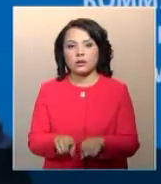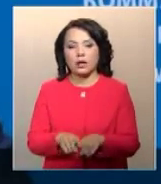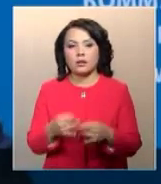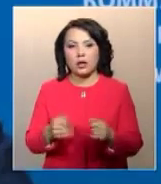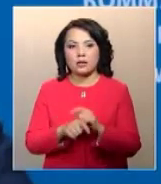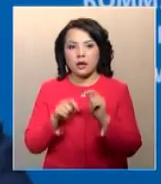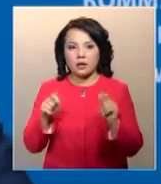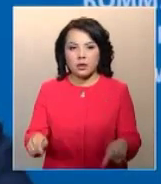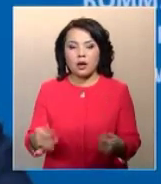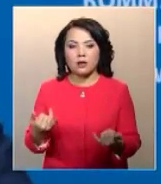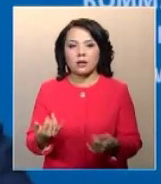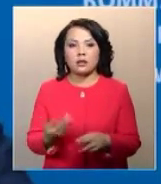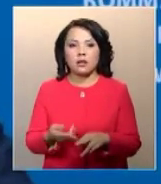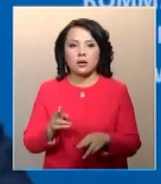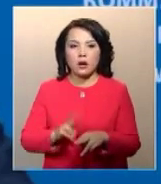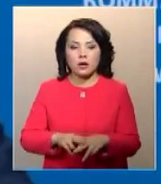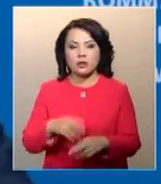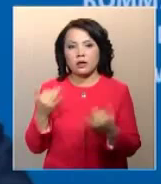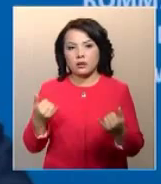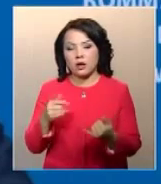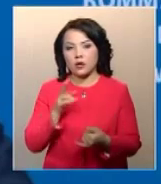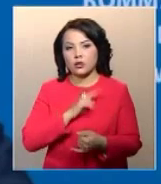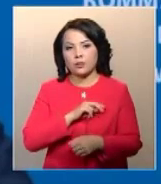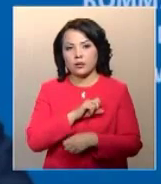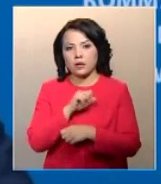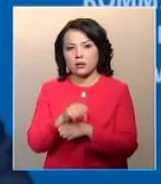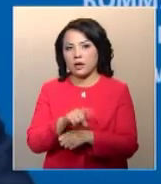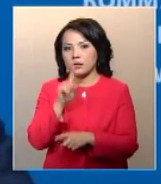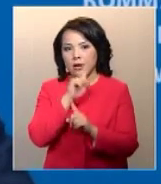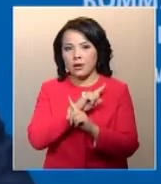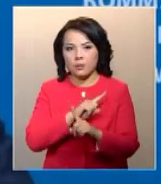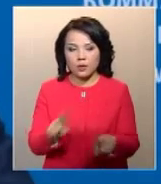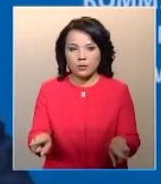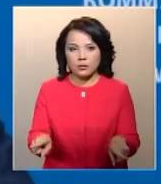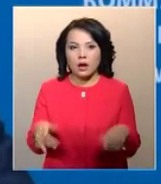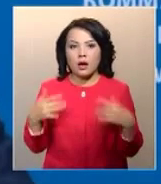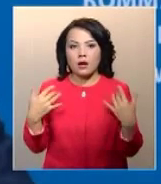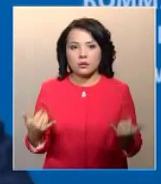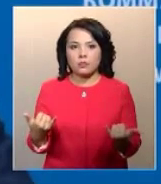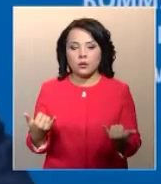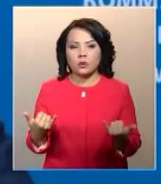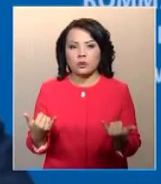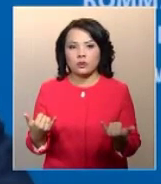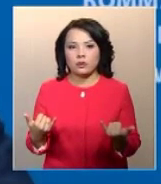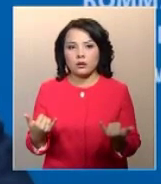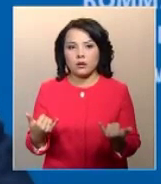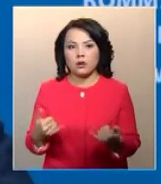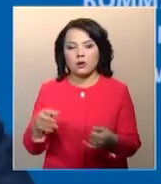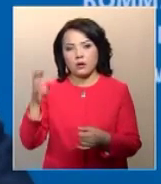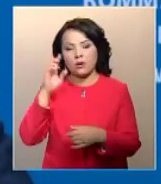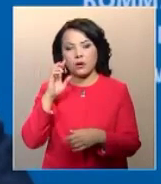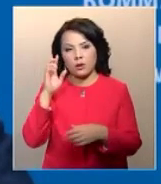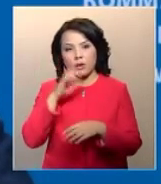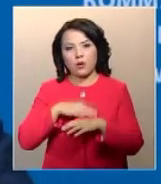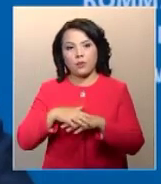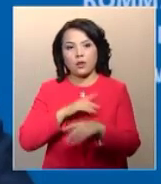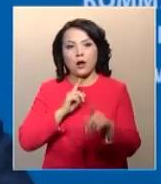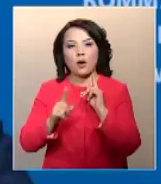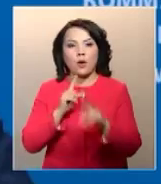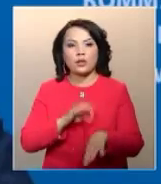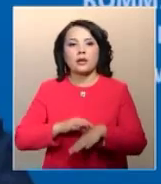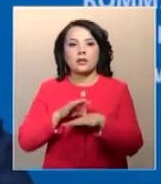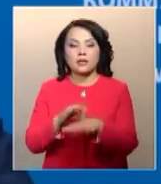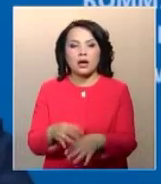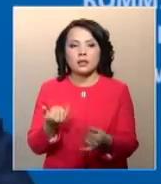Сондықтан біз бұл жұмысты тоқтатпаймыз. Бүгінгі үкімет отырысында біз тағы да